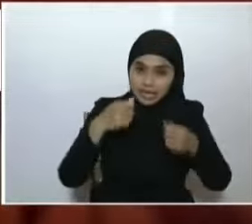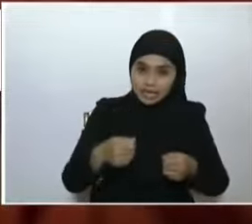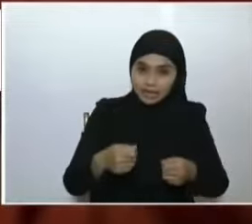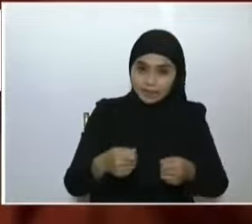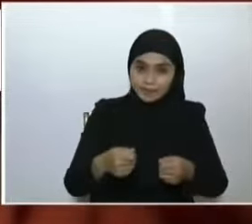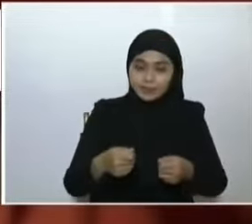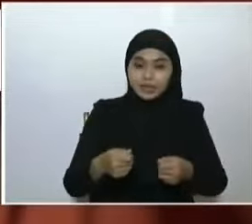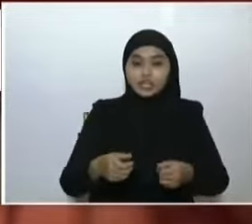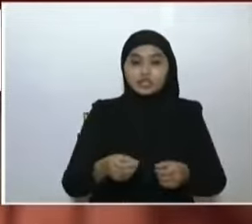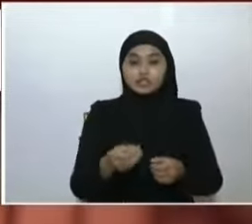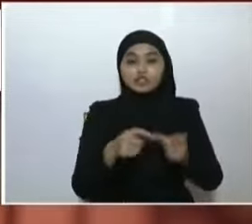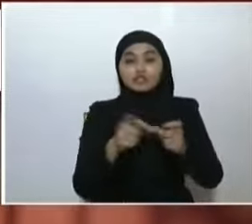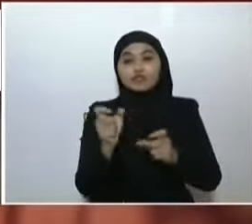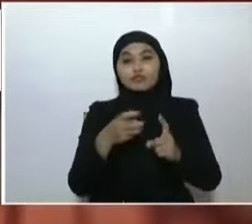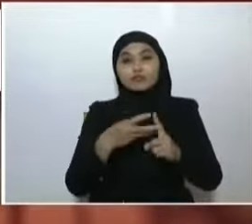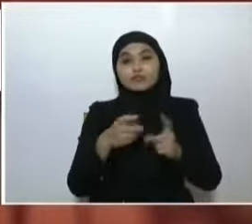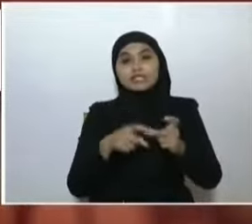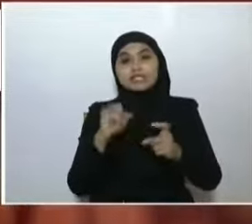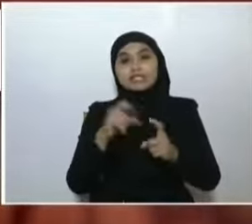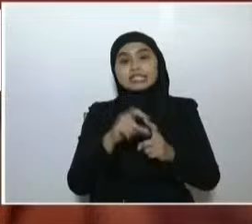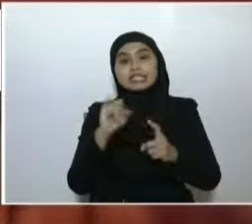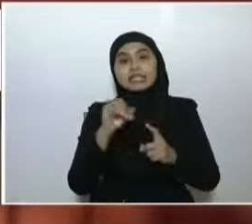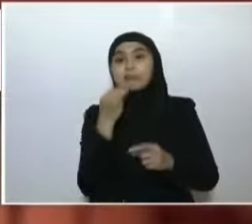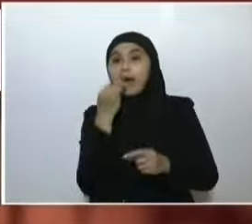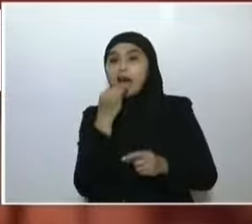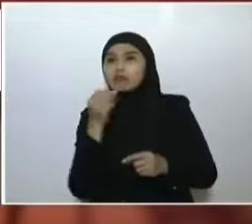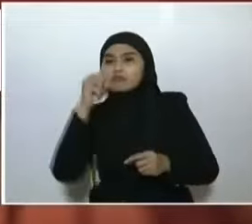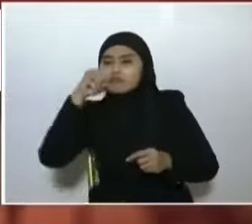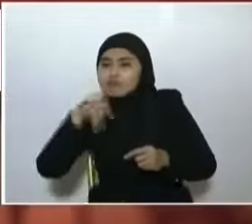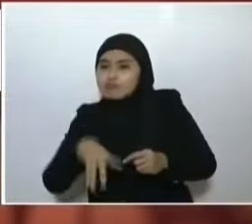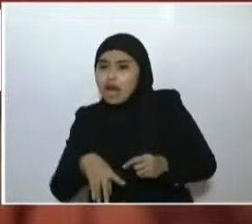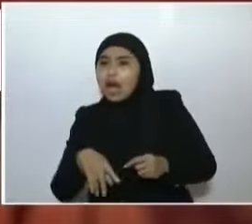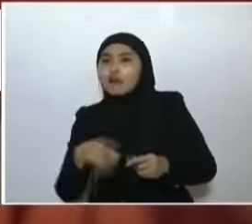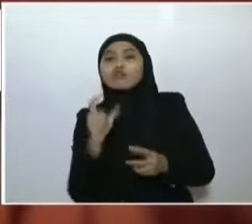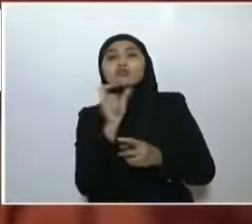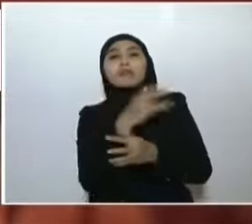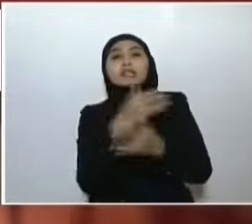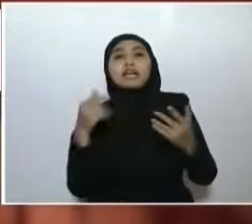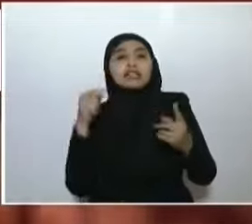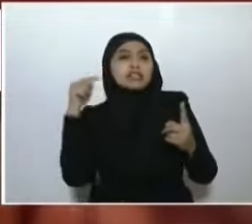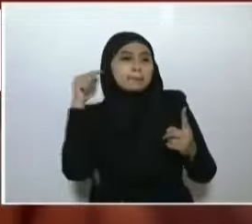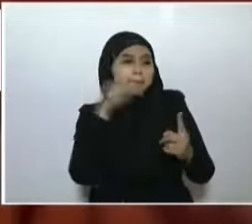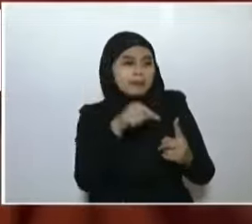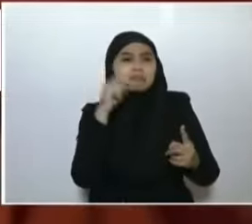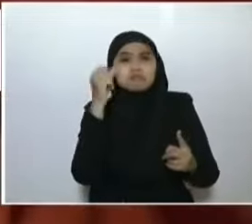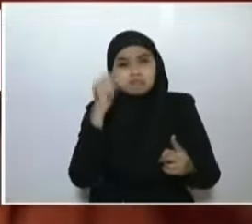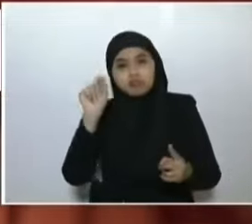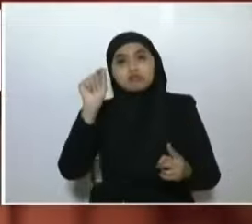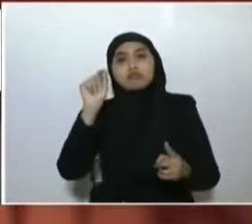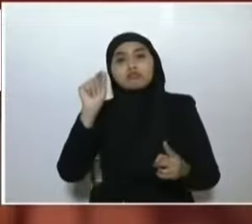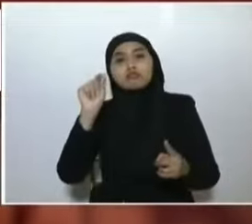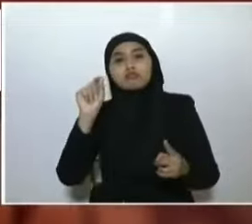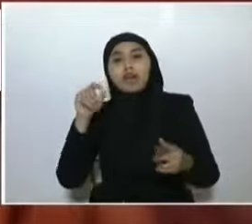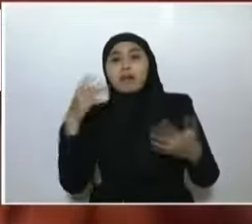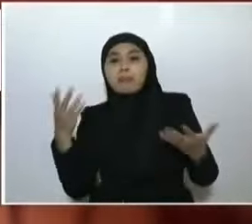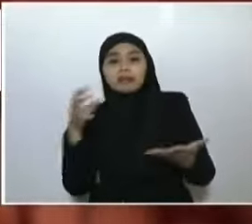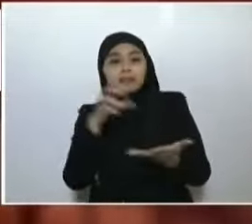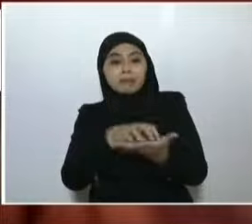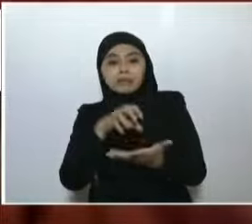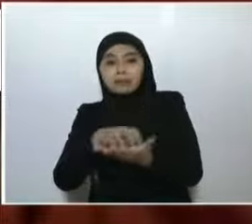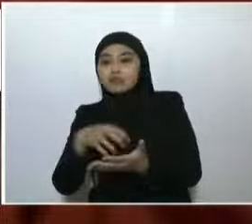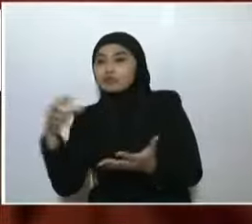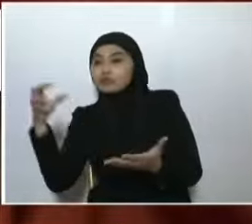subsidi pangan murah kepada masyarakat agar tepat sasaran di mana Itu di tempat-tempat yang menjadi